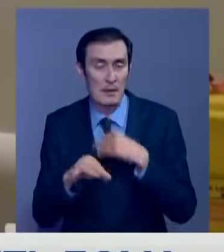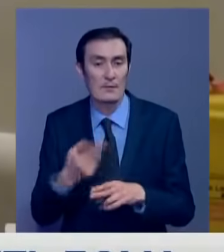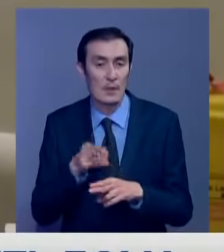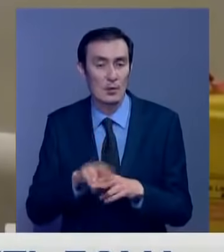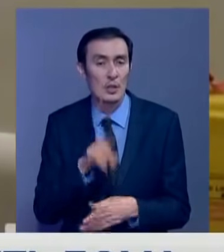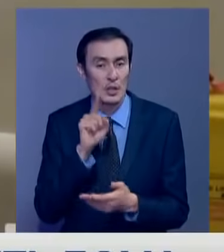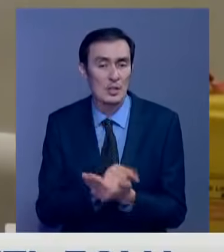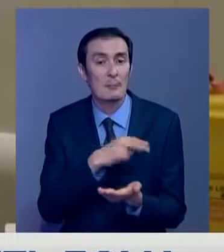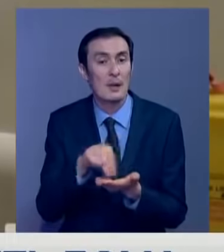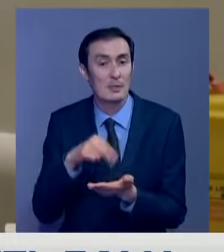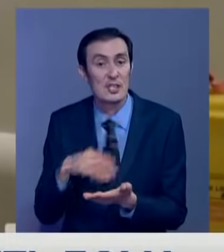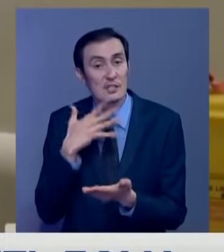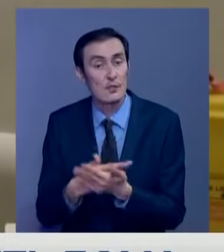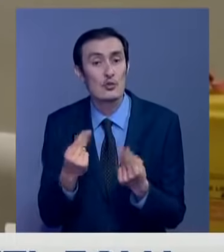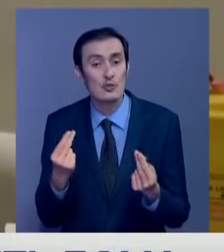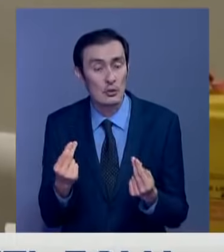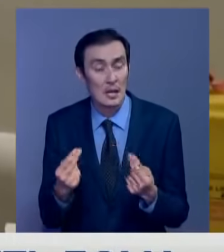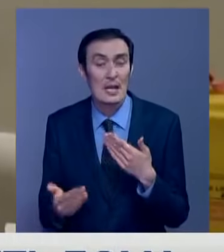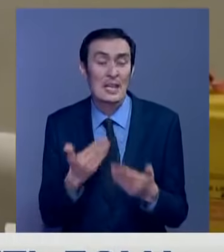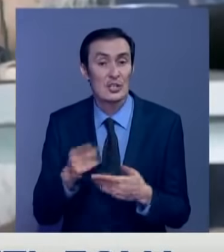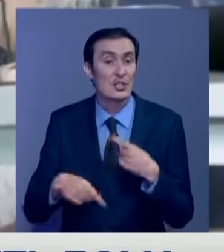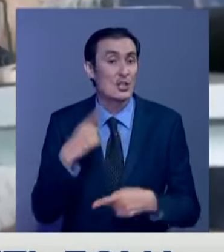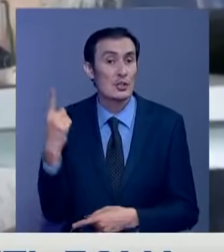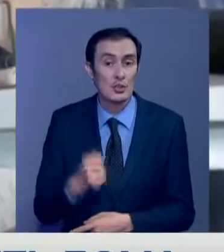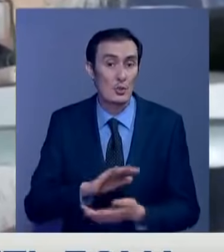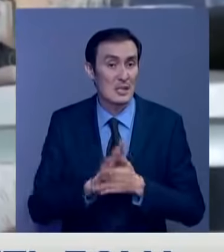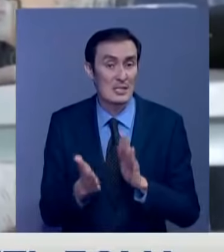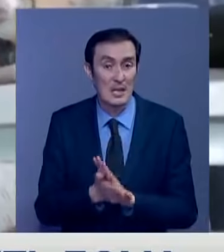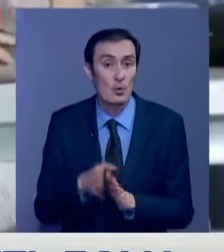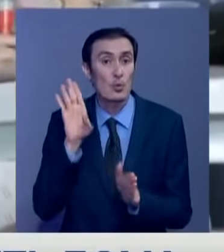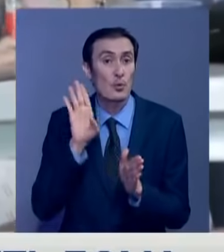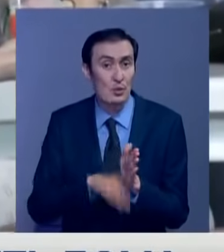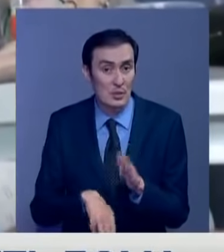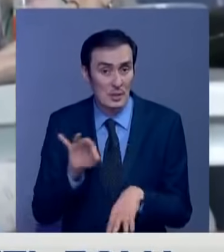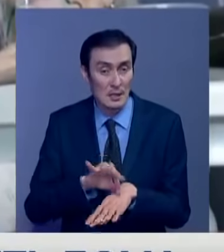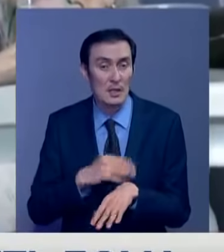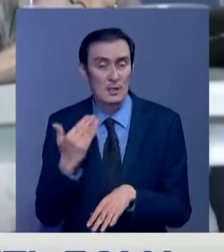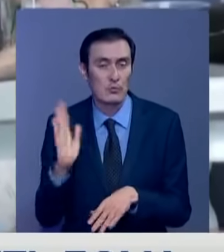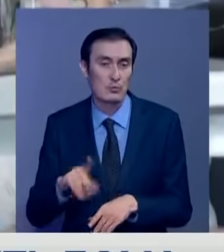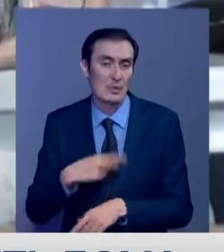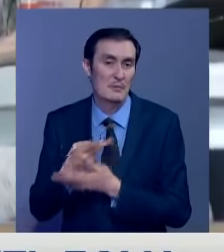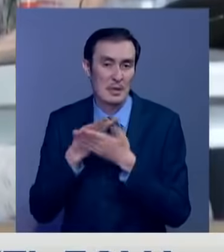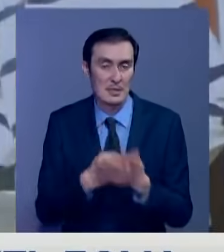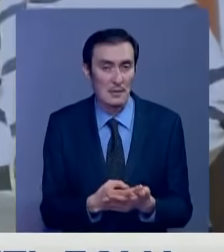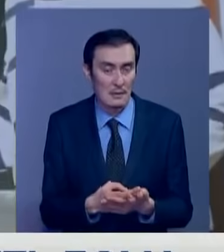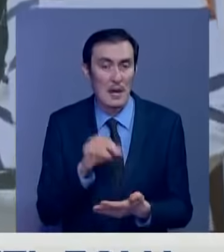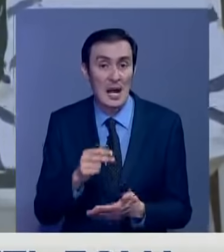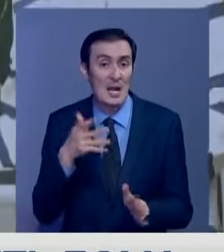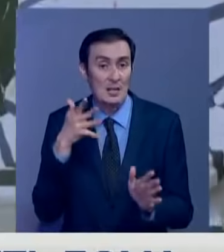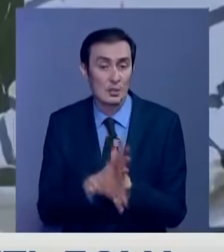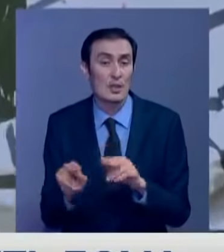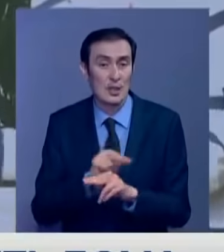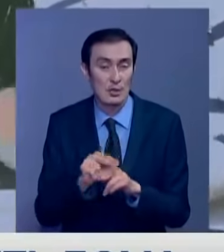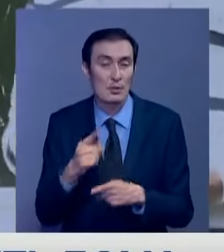слову, должны приобрести за свой счет. Если через неделю состояние больного ухудшится, его госпитализируют, а расходы на